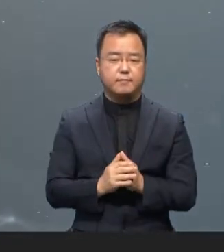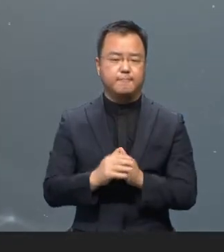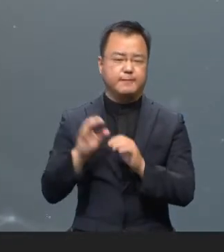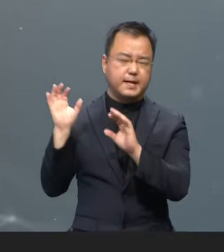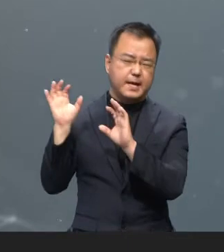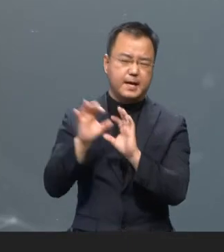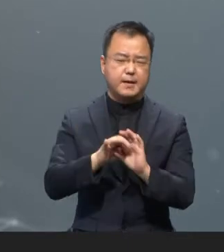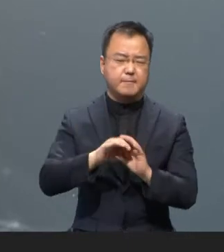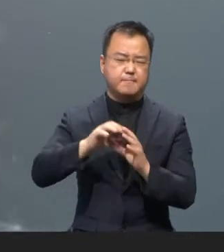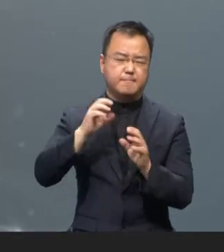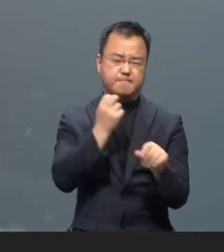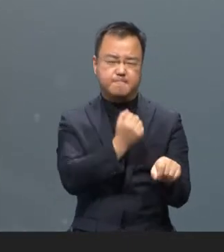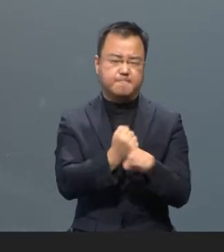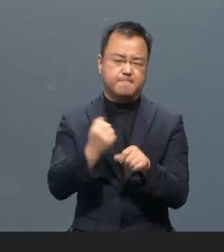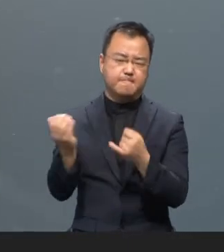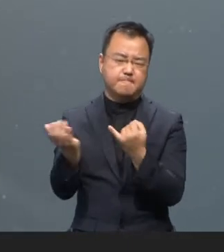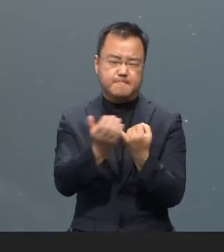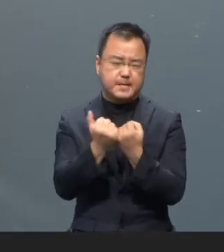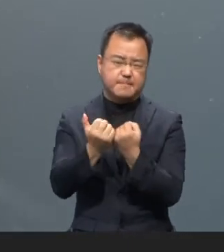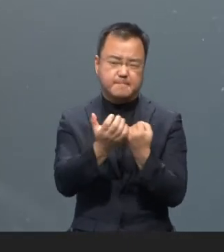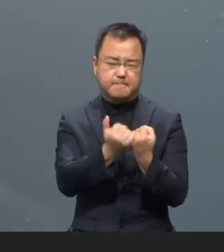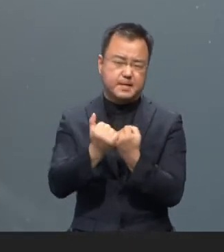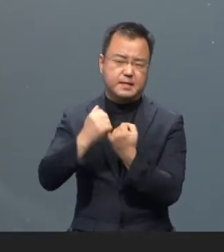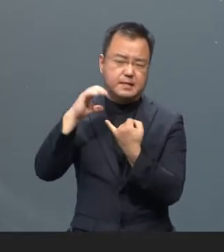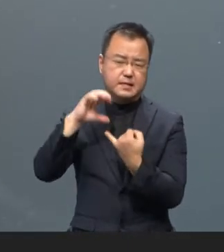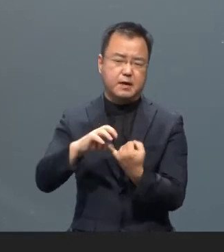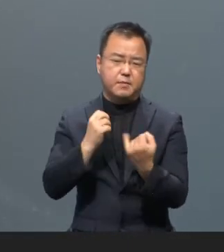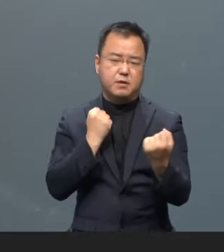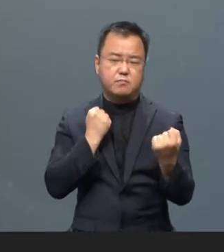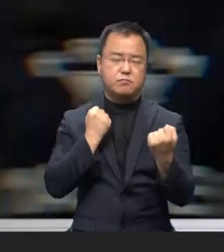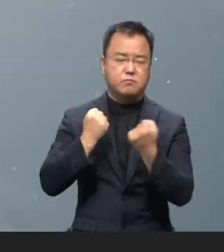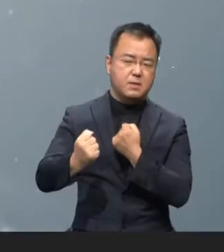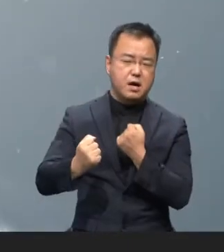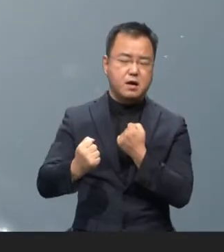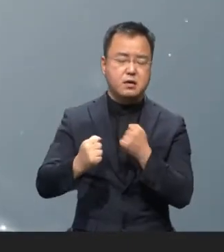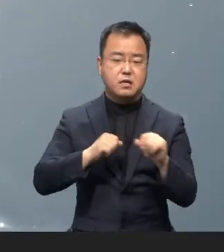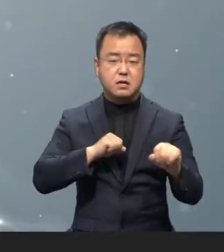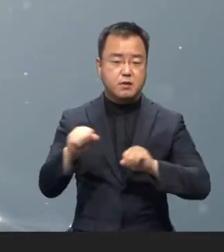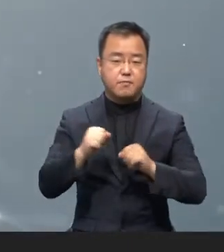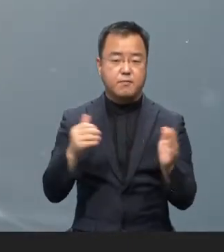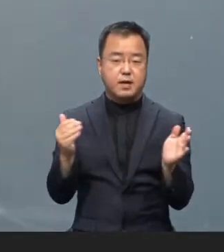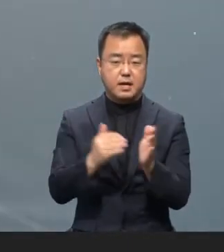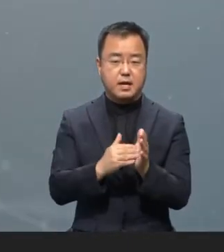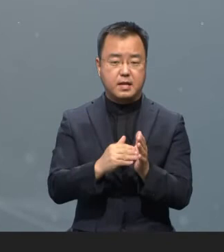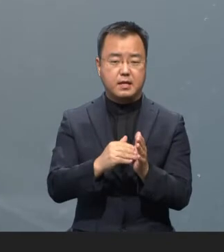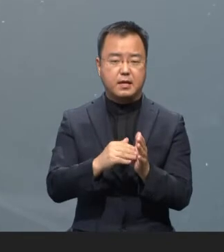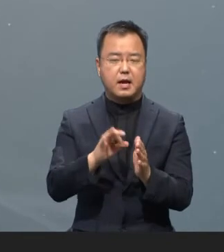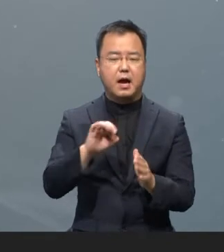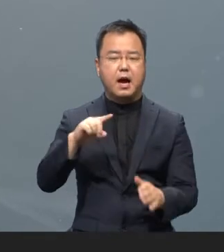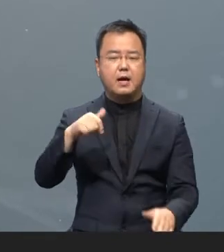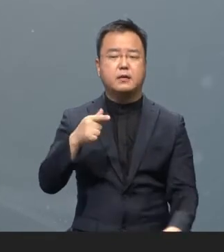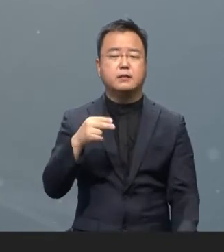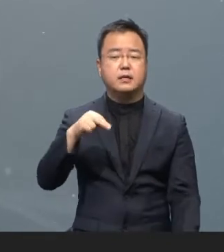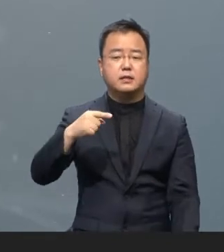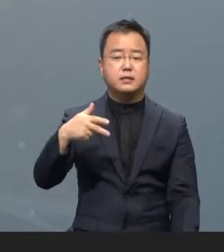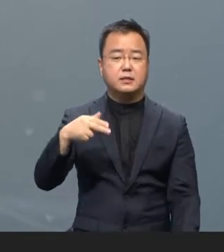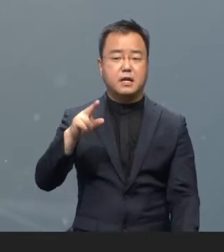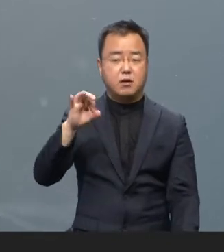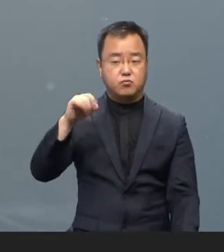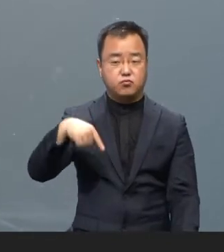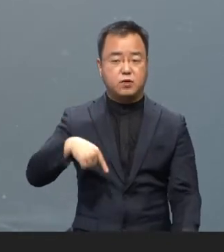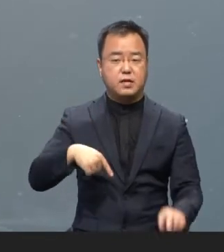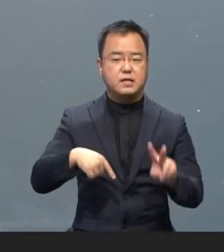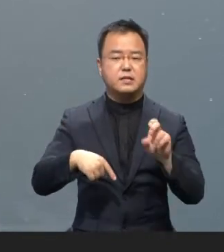계속되는 구속에도 굴하지 않고 민주화 운동에 앞장서온 아그네스 차우야말로 21세기판 진짜 뮬란이라는